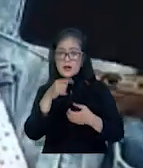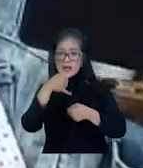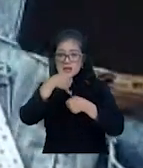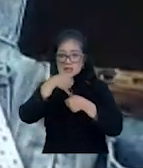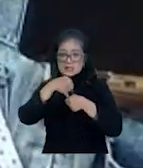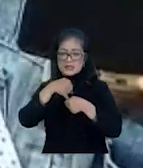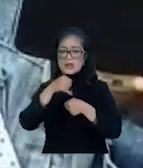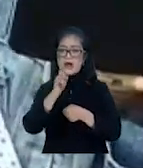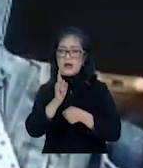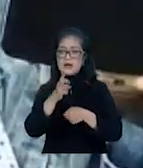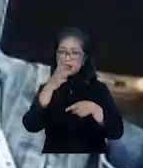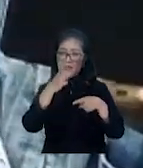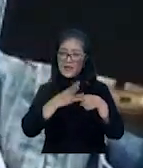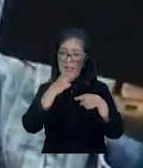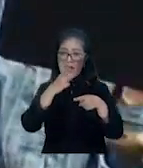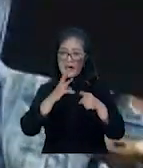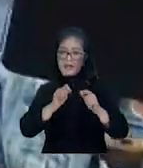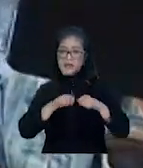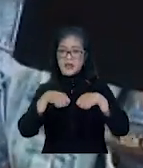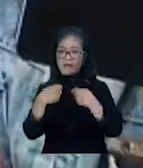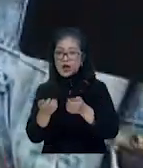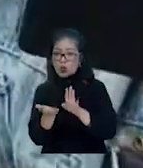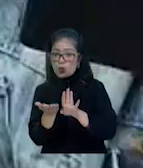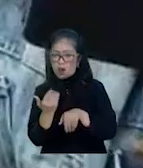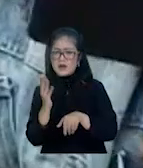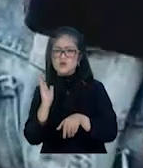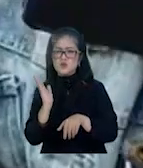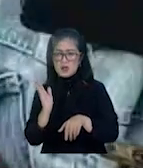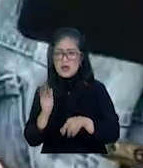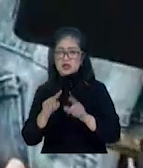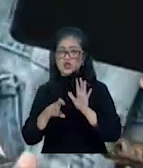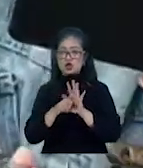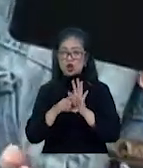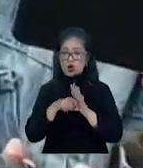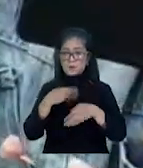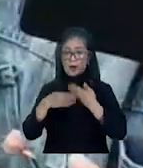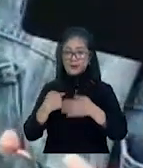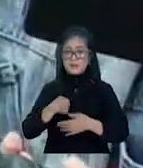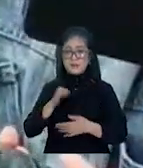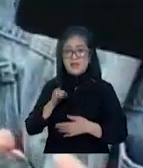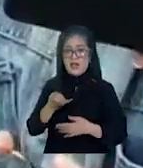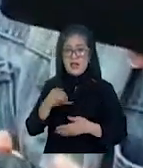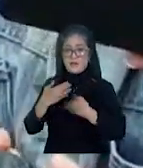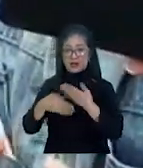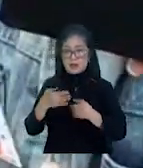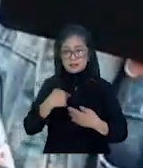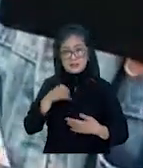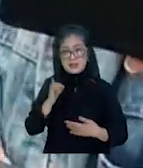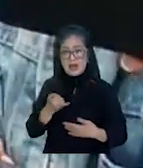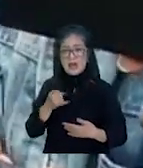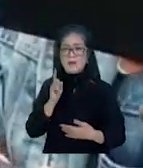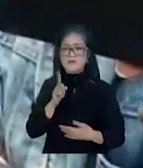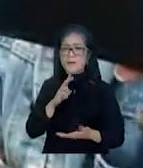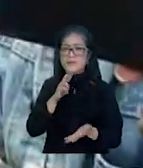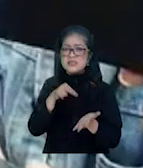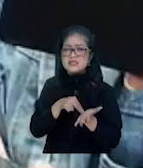renewal. Renewal itu daftar ulang. Mm-hmm. Ya. Renewal. Kalau katakanlah kami salah, ya, salah. Kenapa NIE kami tahun 2020